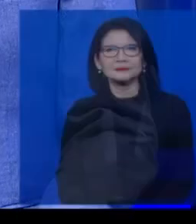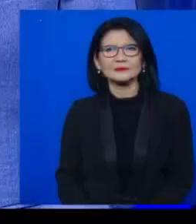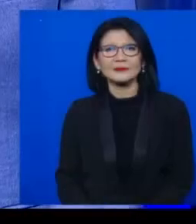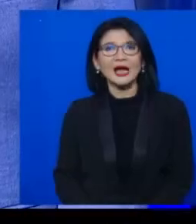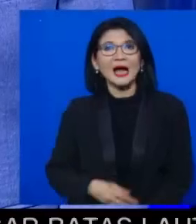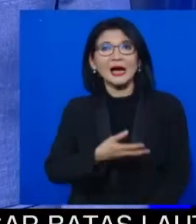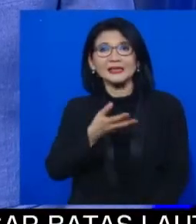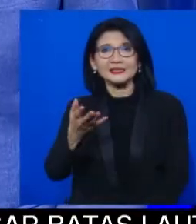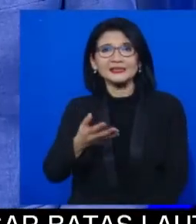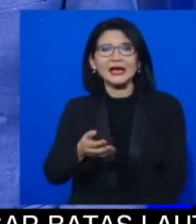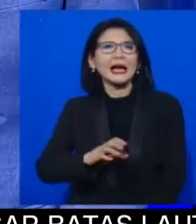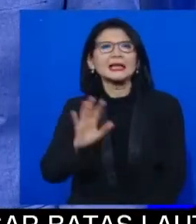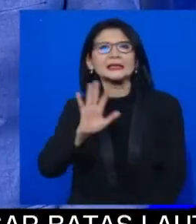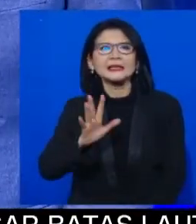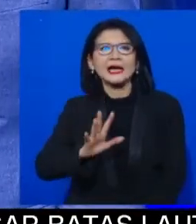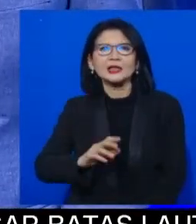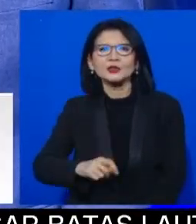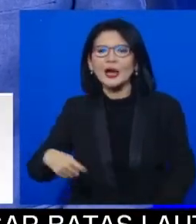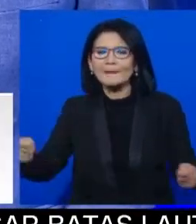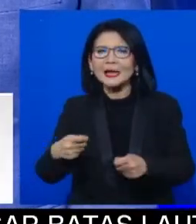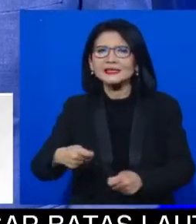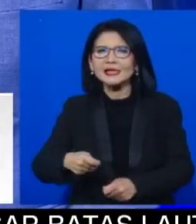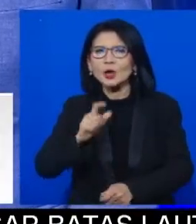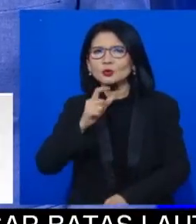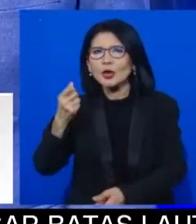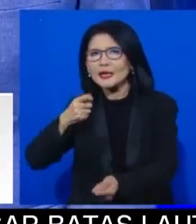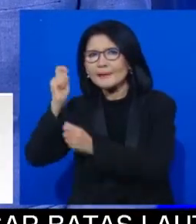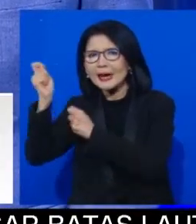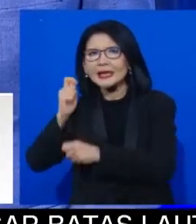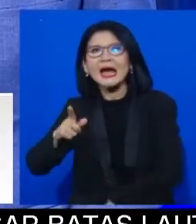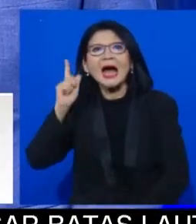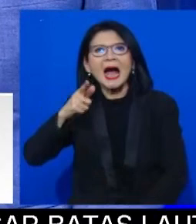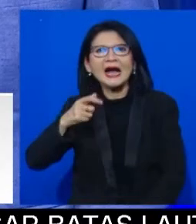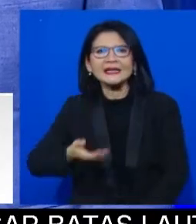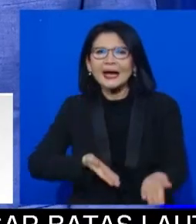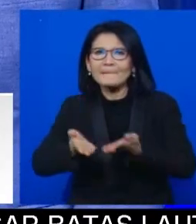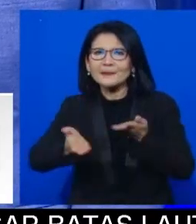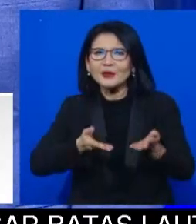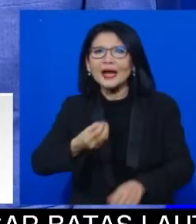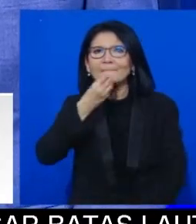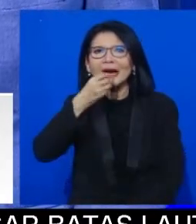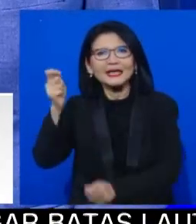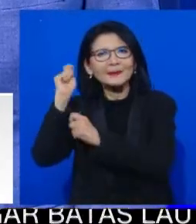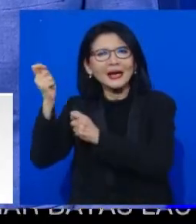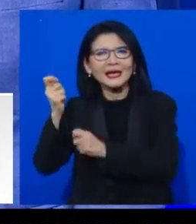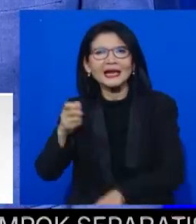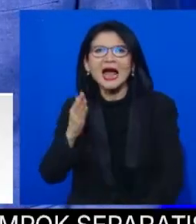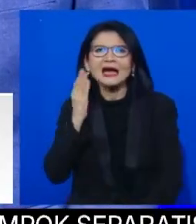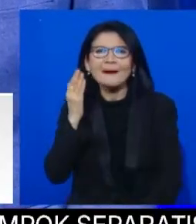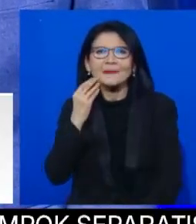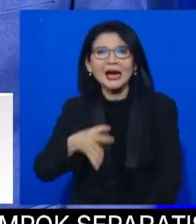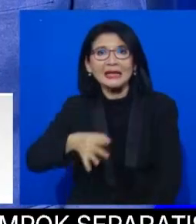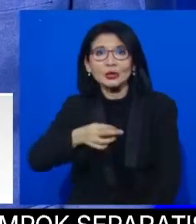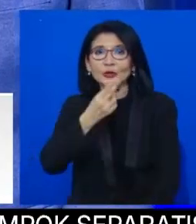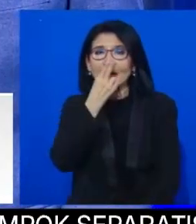Bagi Anda yang tidak sempat memasak untuk Lebaran, jangan bingung. Anda bisa menggunakan jasa catering Lebaran yang praktis dan mudah. Di Bandung, Jawa Barat,